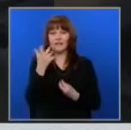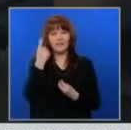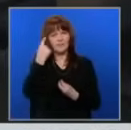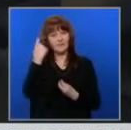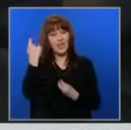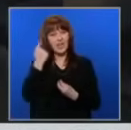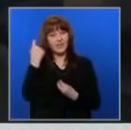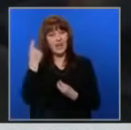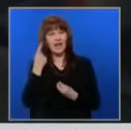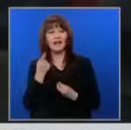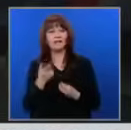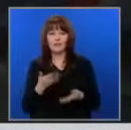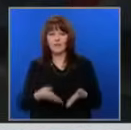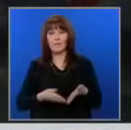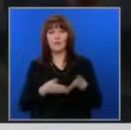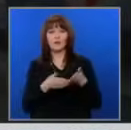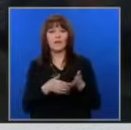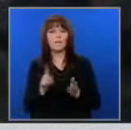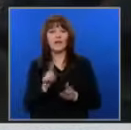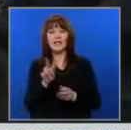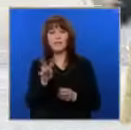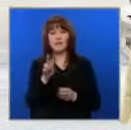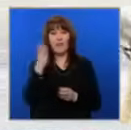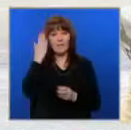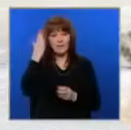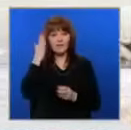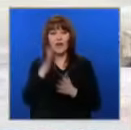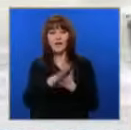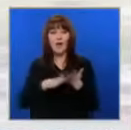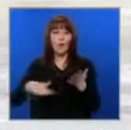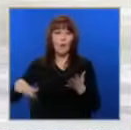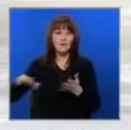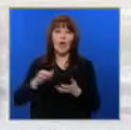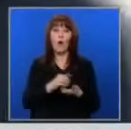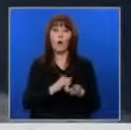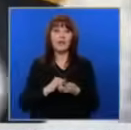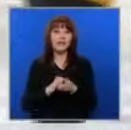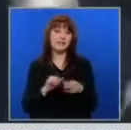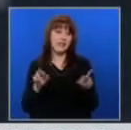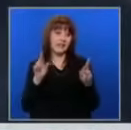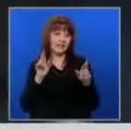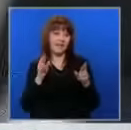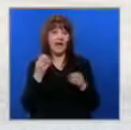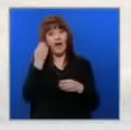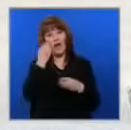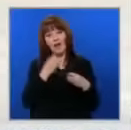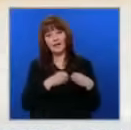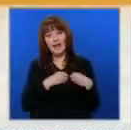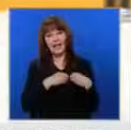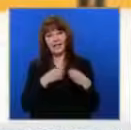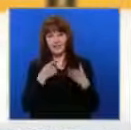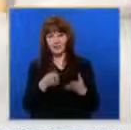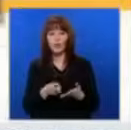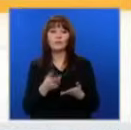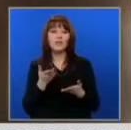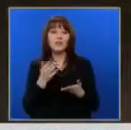която заслужава подкрепата не само на двама министри, но и на цялото общество. Организаторите се надяват, че даренията от благотворителното каране